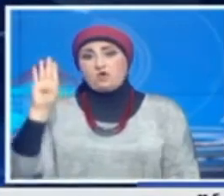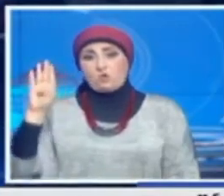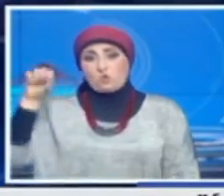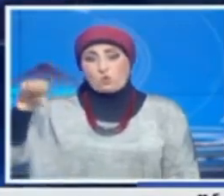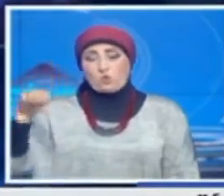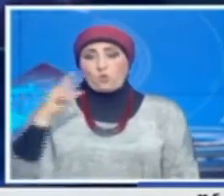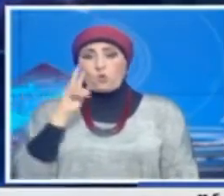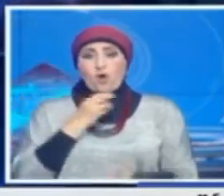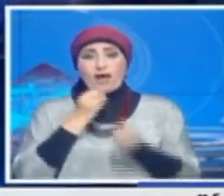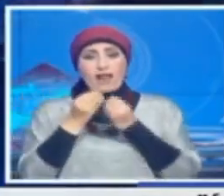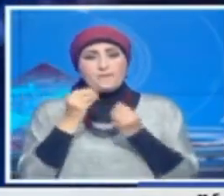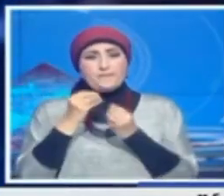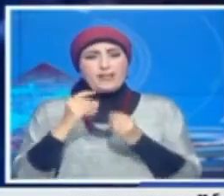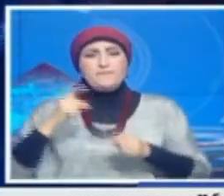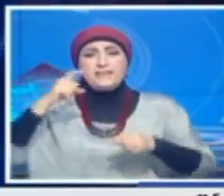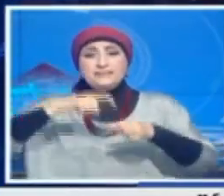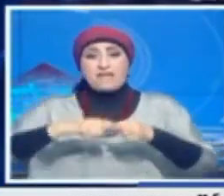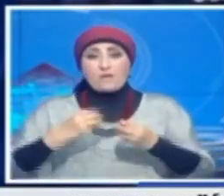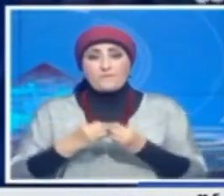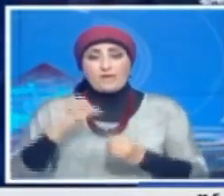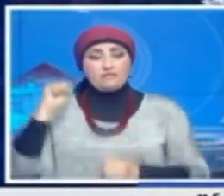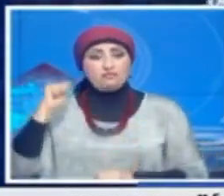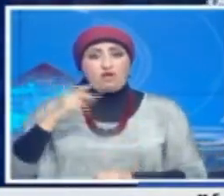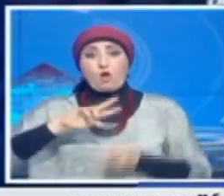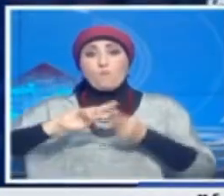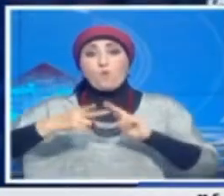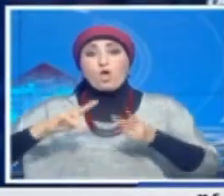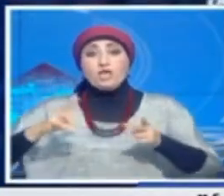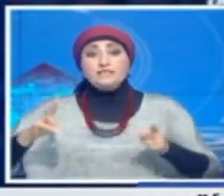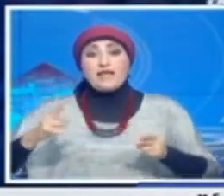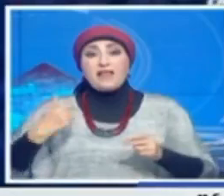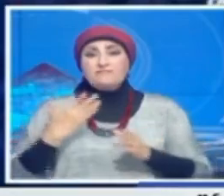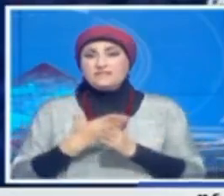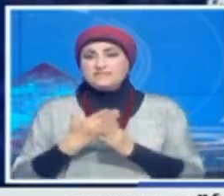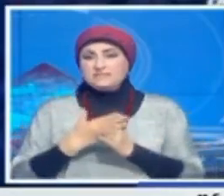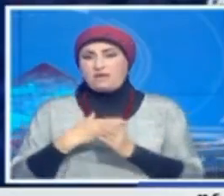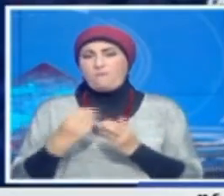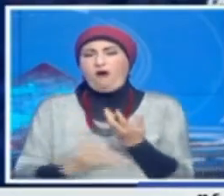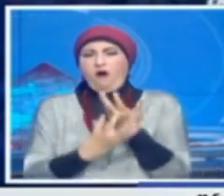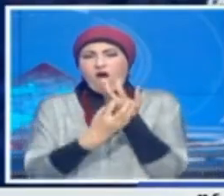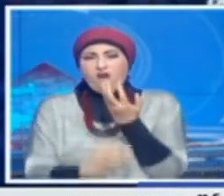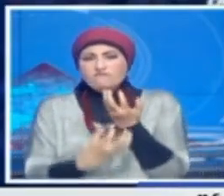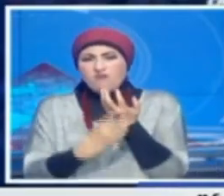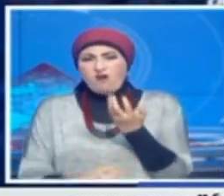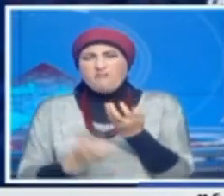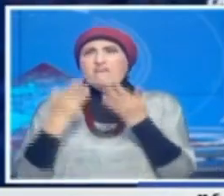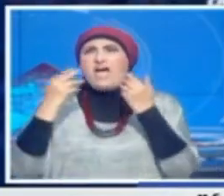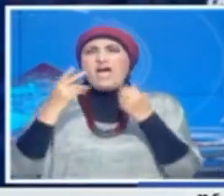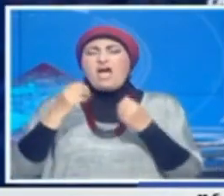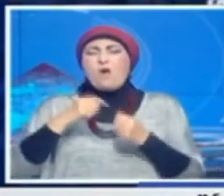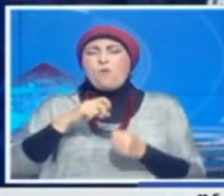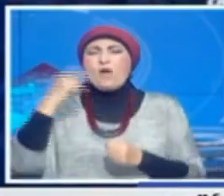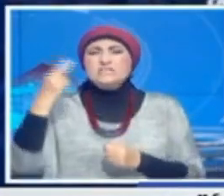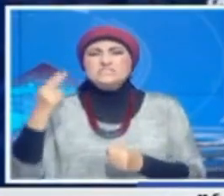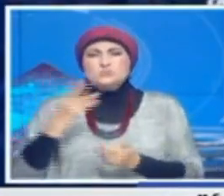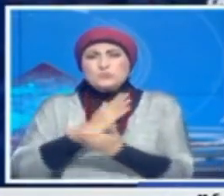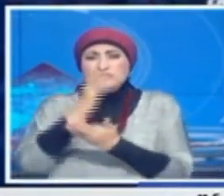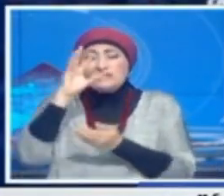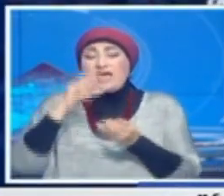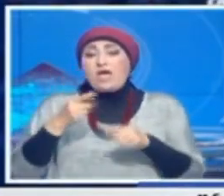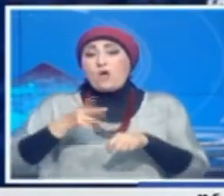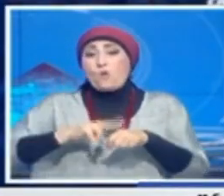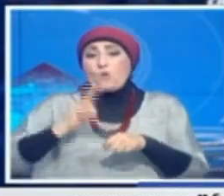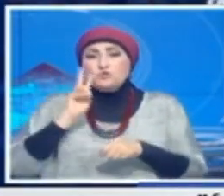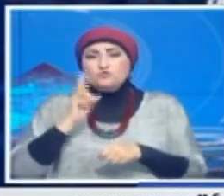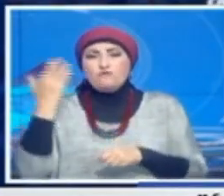تم مناقشة فرص التعاون في مجالات الطاقة المختلفة والعمل على خفض الانبعاثات والاستفادة من